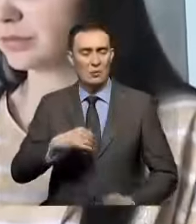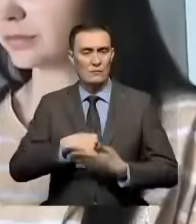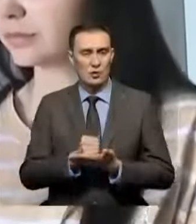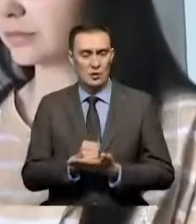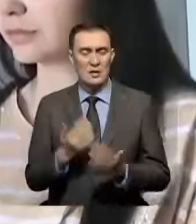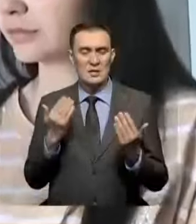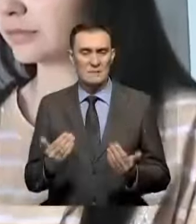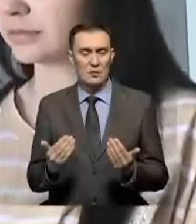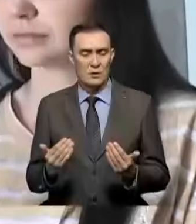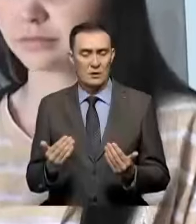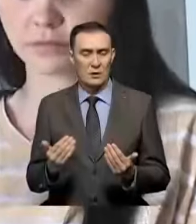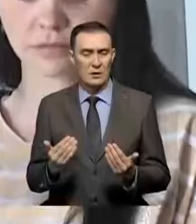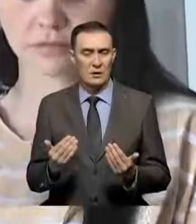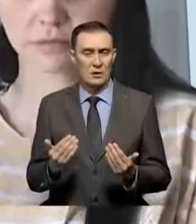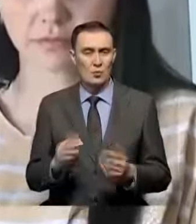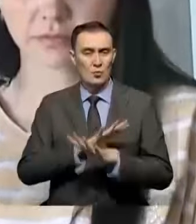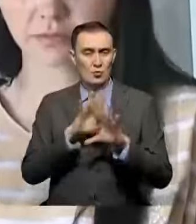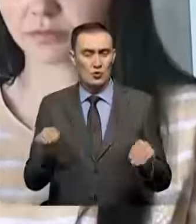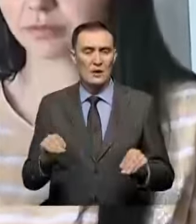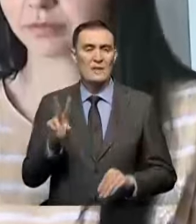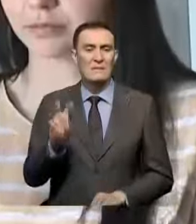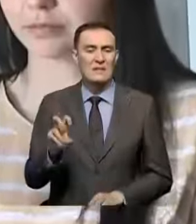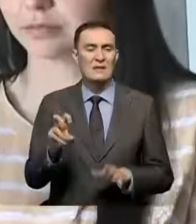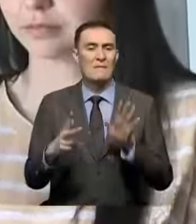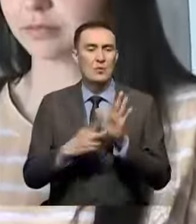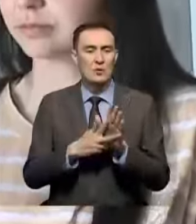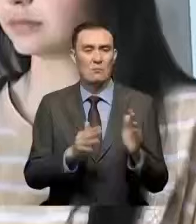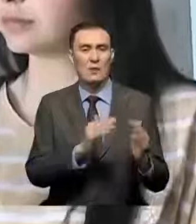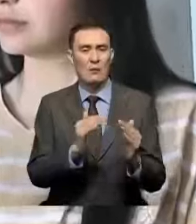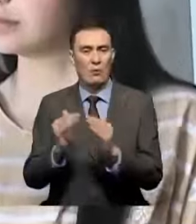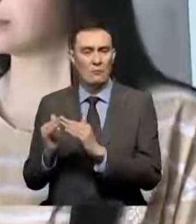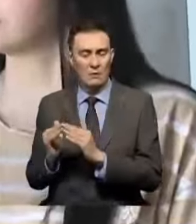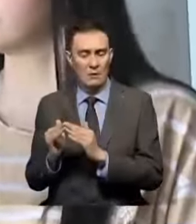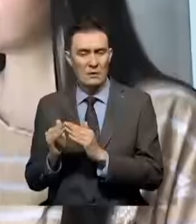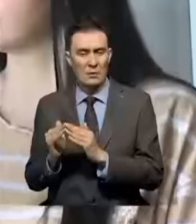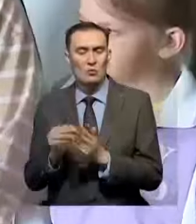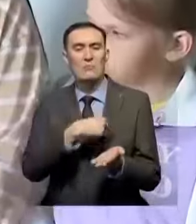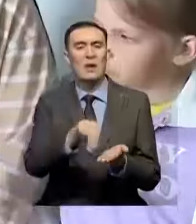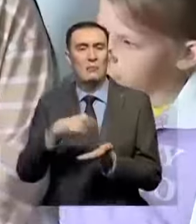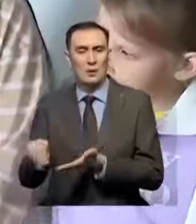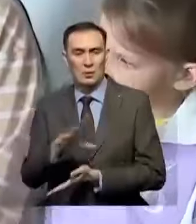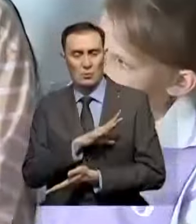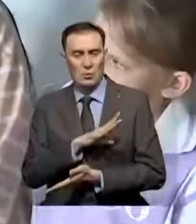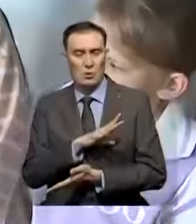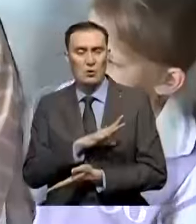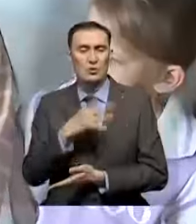Сегодня... уже 208 домов уже приобретено. То